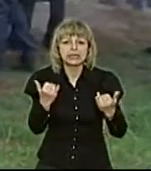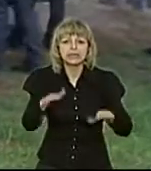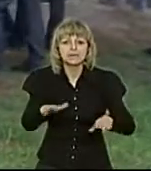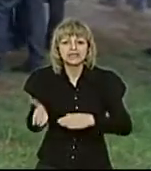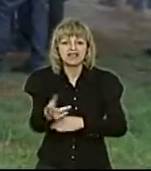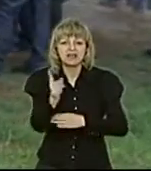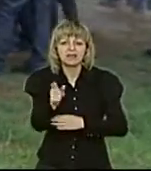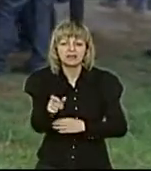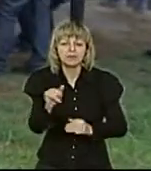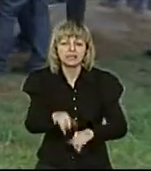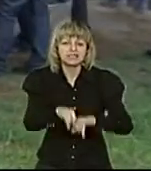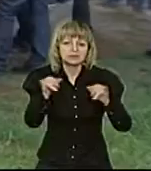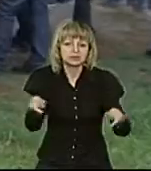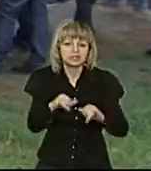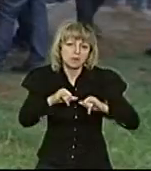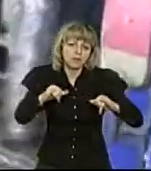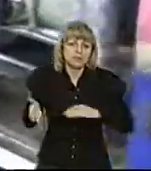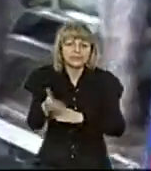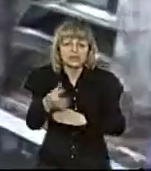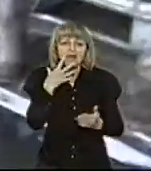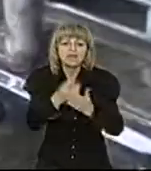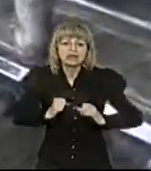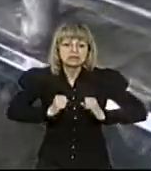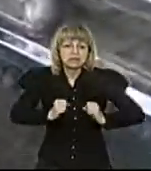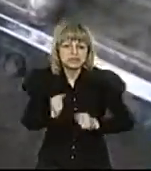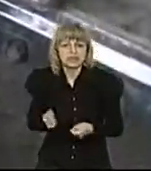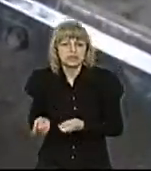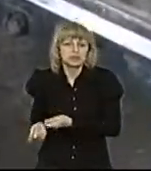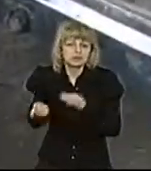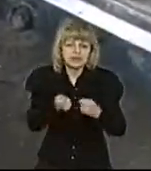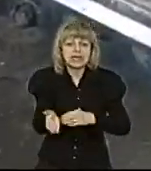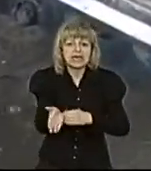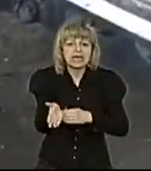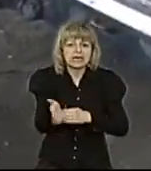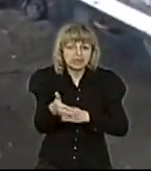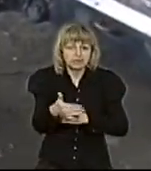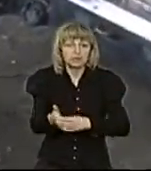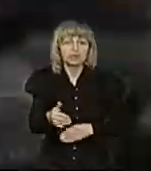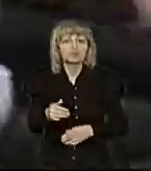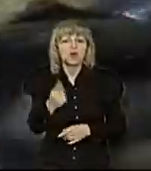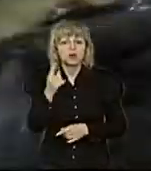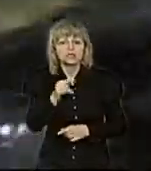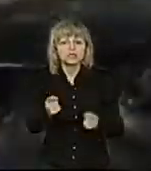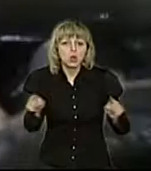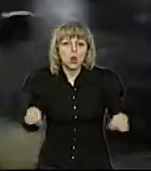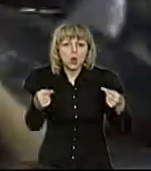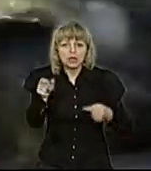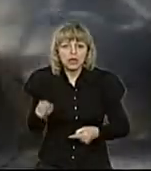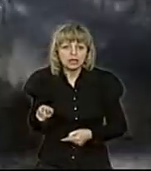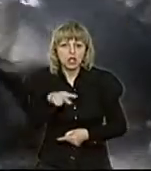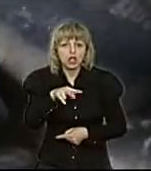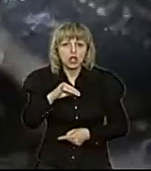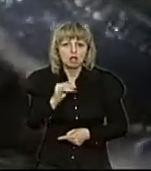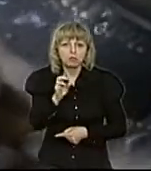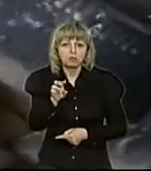місцеві рибалки для збільшення популяції риби власними силами штучно зарибили річку Стир. Один із організаторів, Любомир